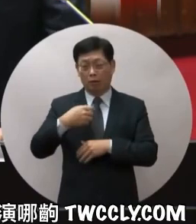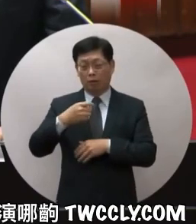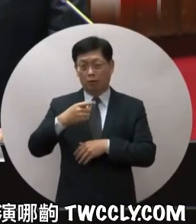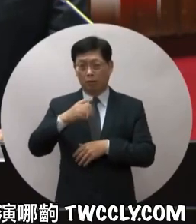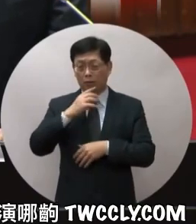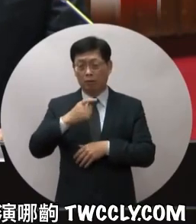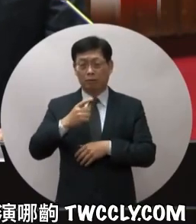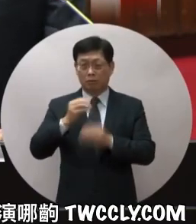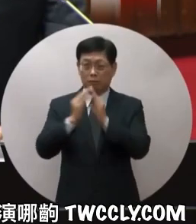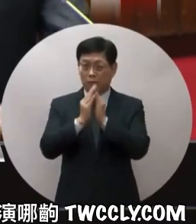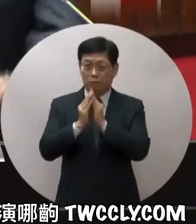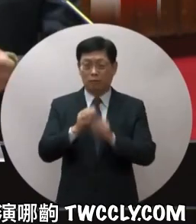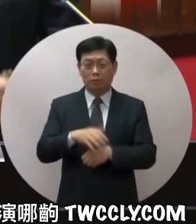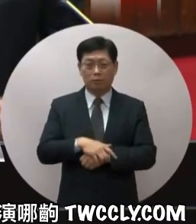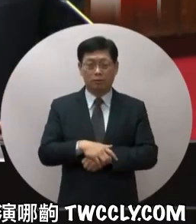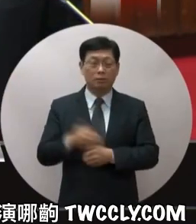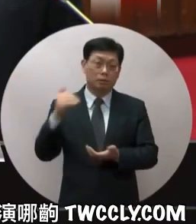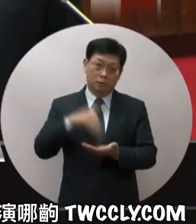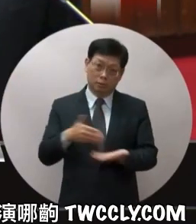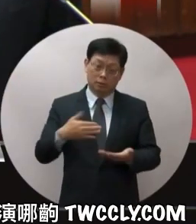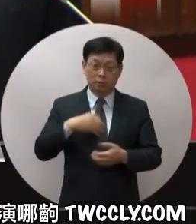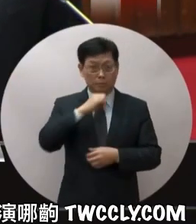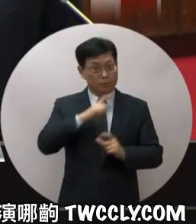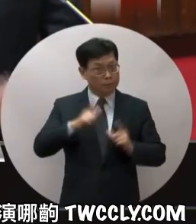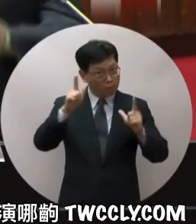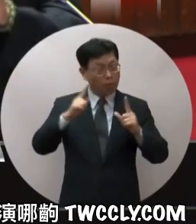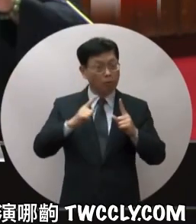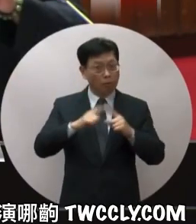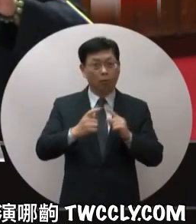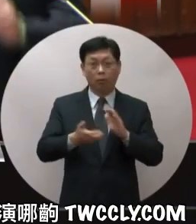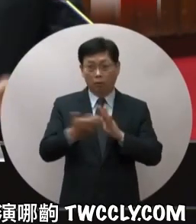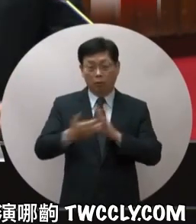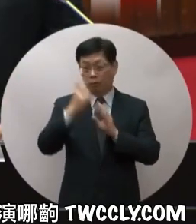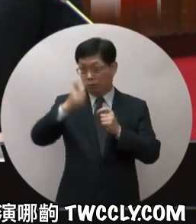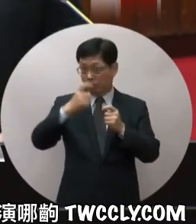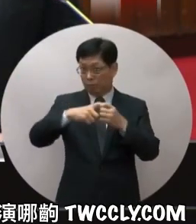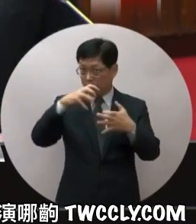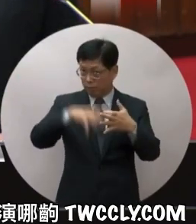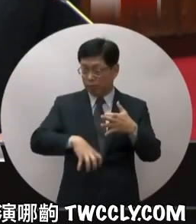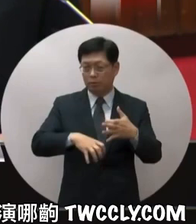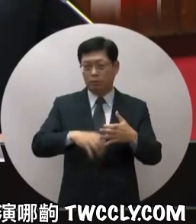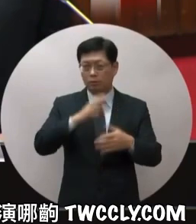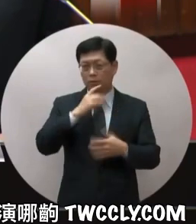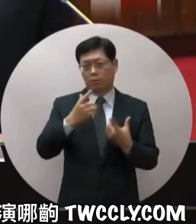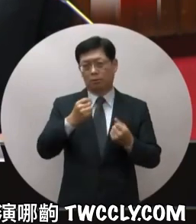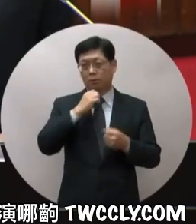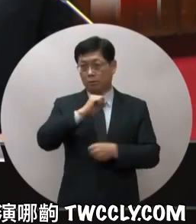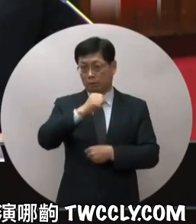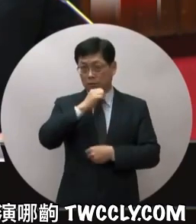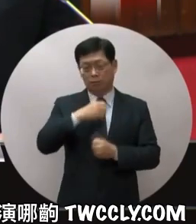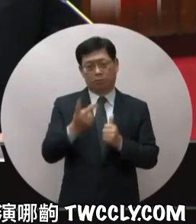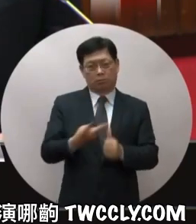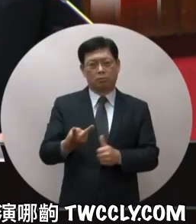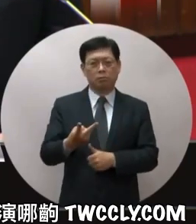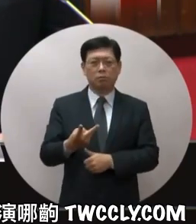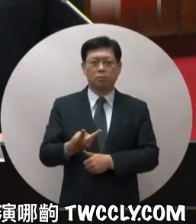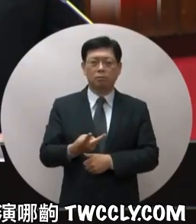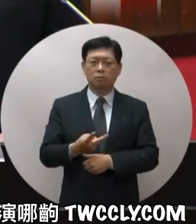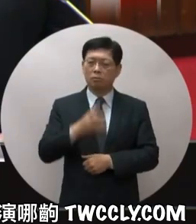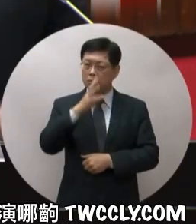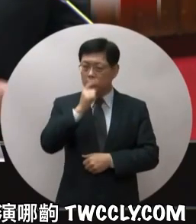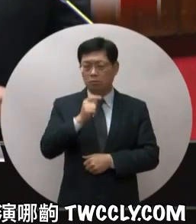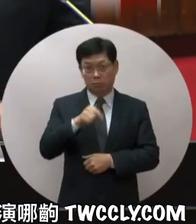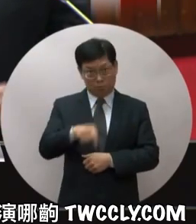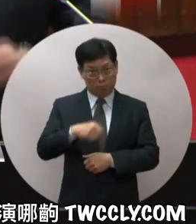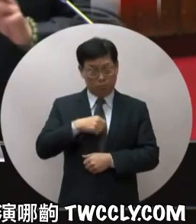南刷在台南那結果我們屏東的人口外移這十年內卻名列台灣的第二名從